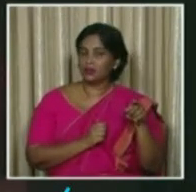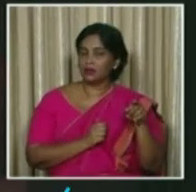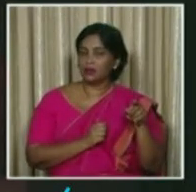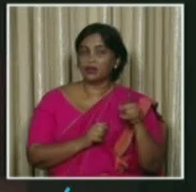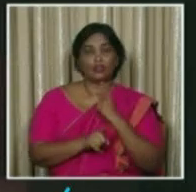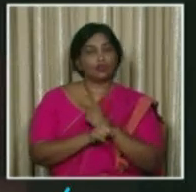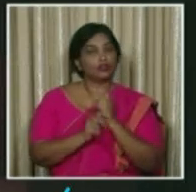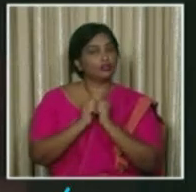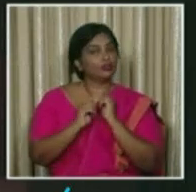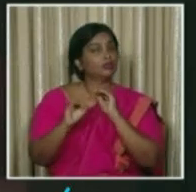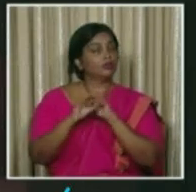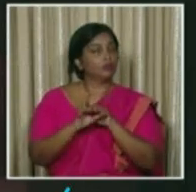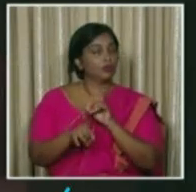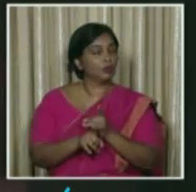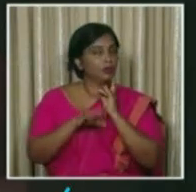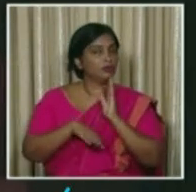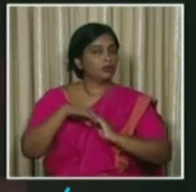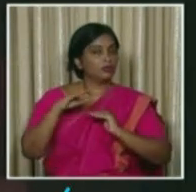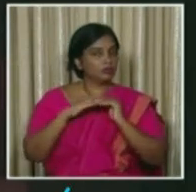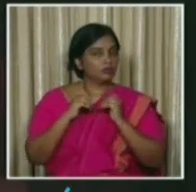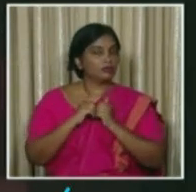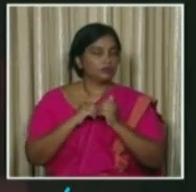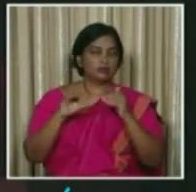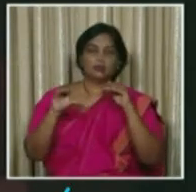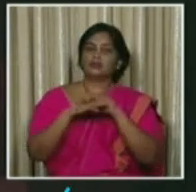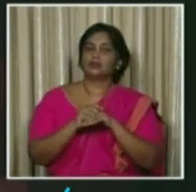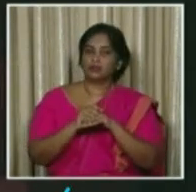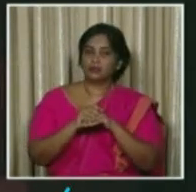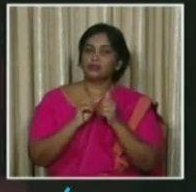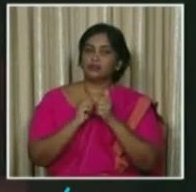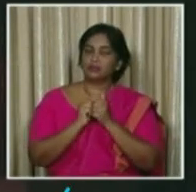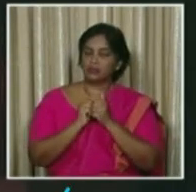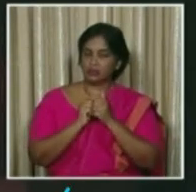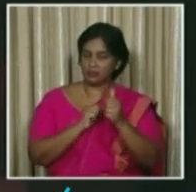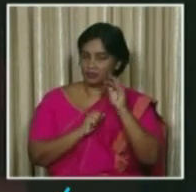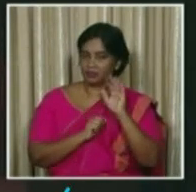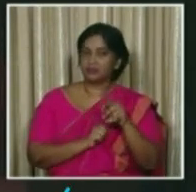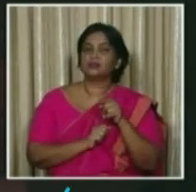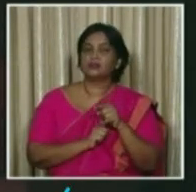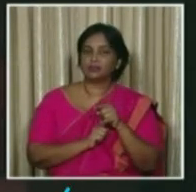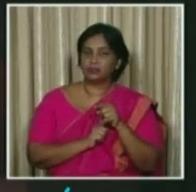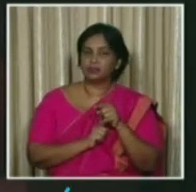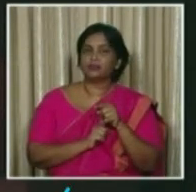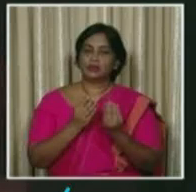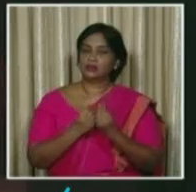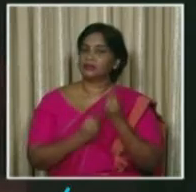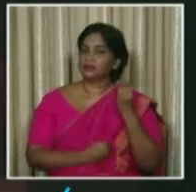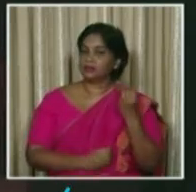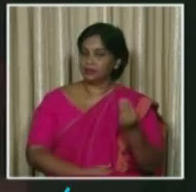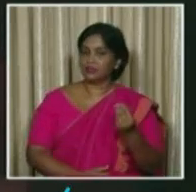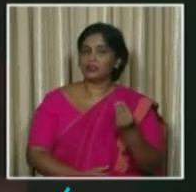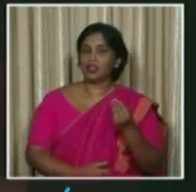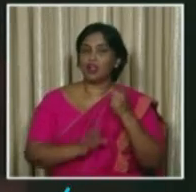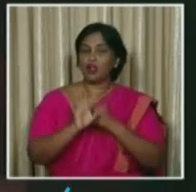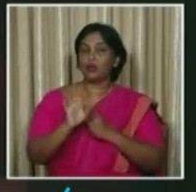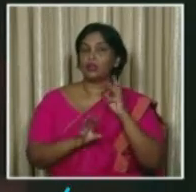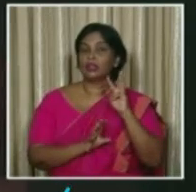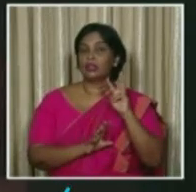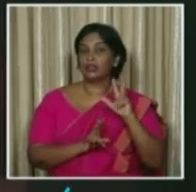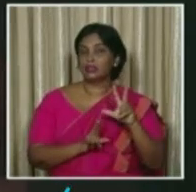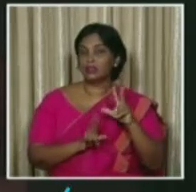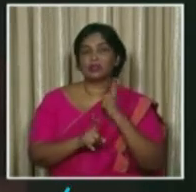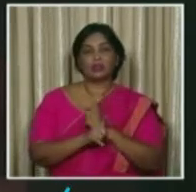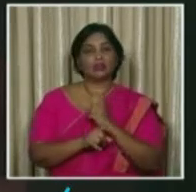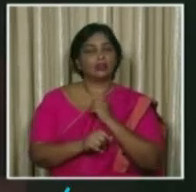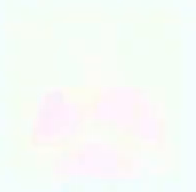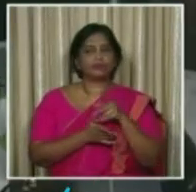ගුරු සේවයට නියමිත ක්‍රමවේදය අනුව අබ්සෝබ් කරගන්න වැඩසටහනක් ඇතුළු කරගන්න වැඩසටහනකට යොමු වෙන්න අවුරුදු 38ක් ගණිත ගුරුවරෙක්